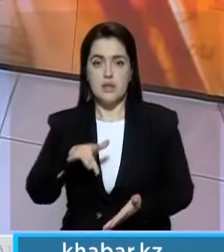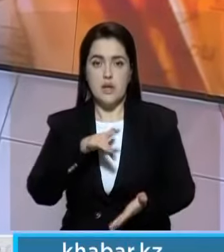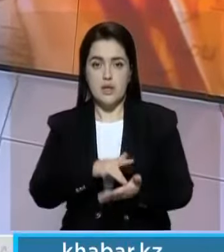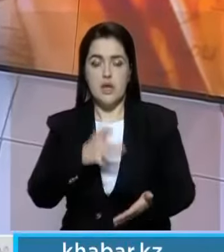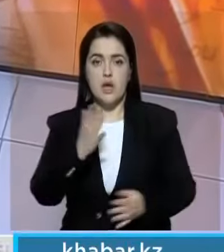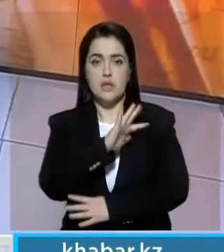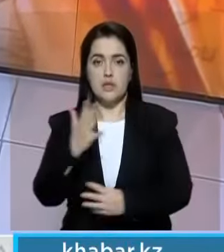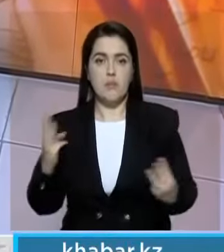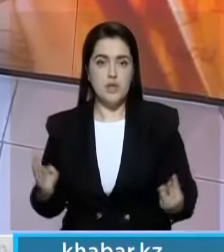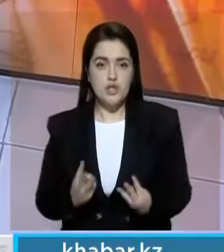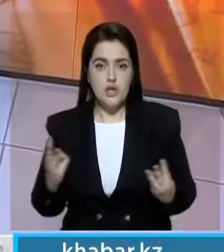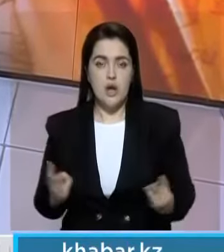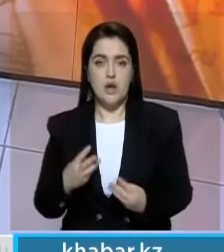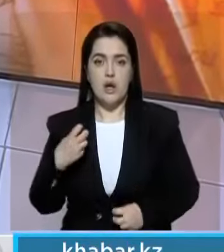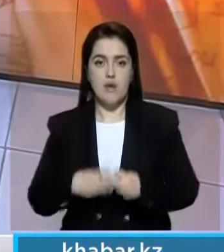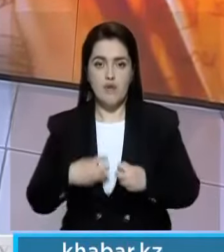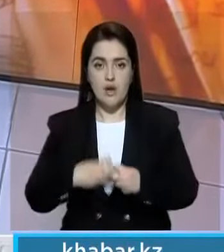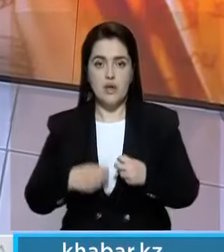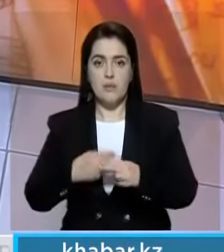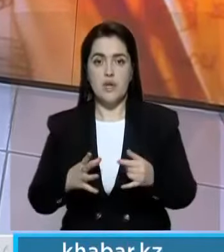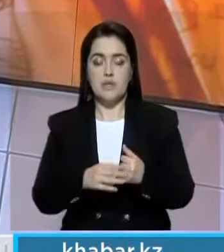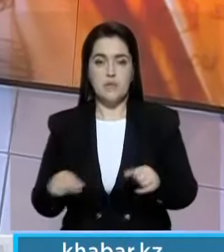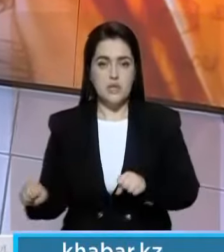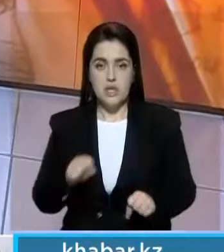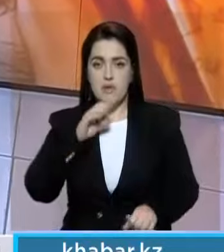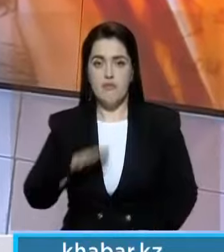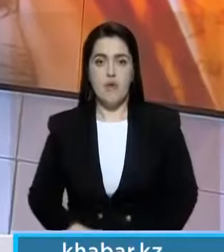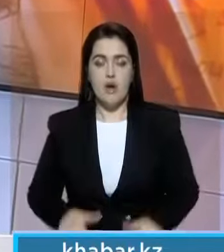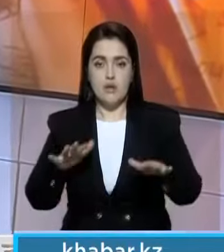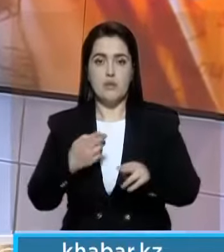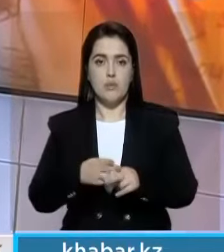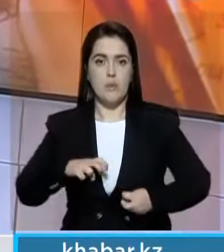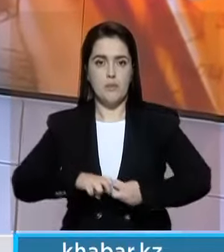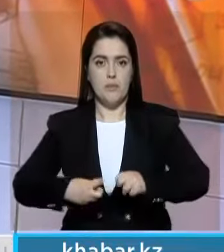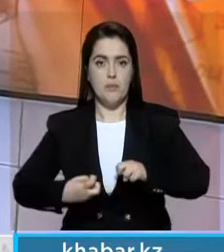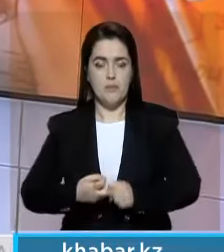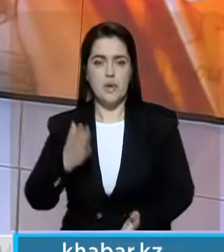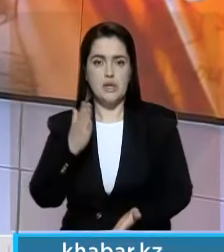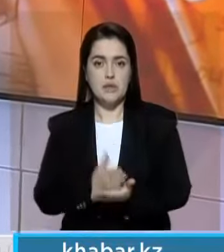регионах страны Лесные пожары аварии на теплоцентраль землетрясения паводки